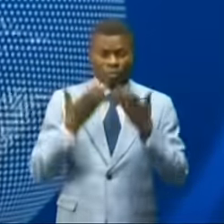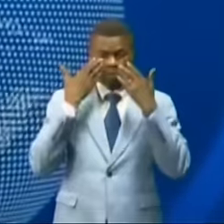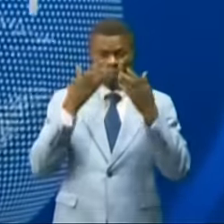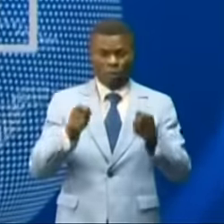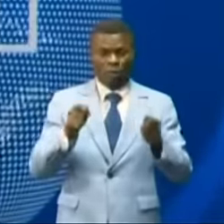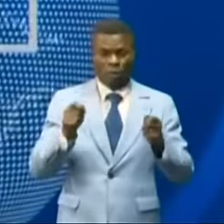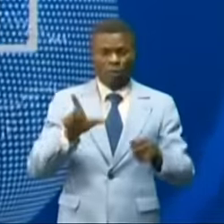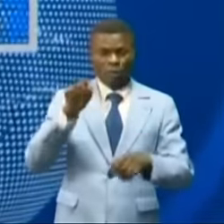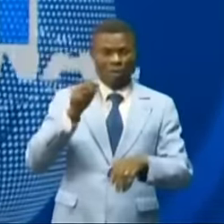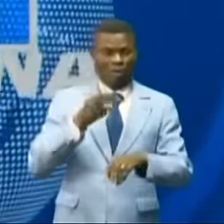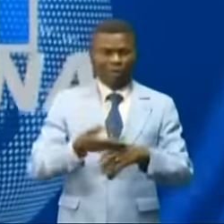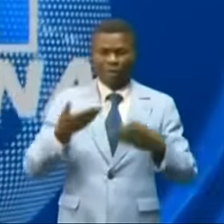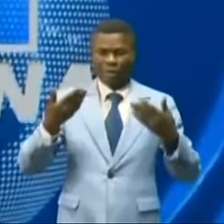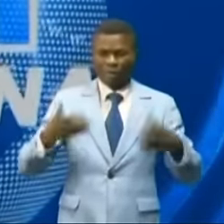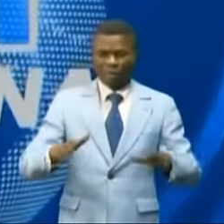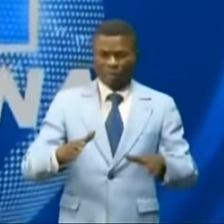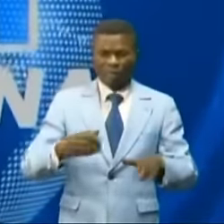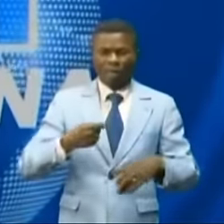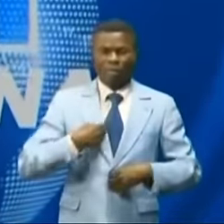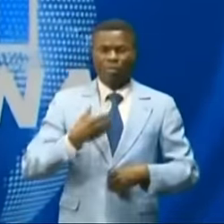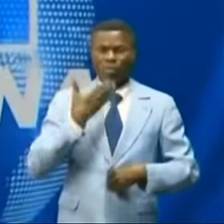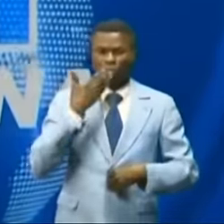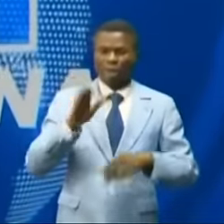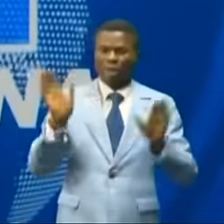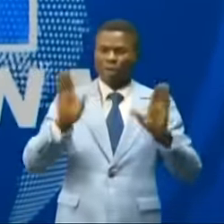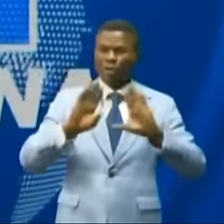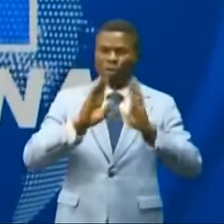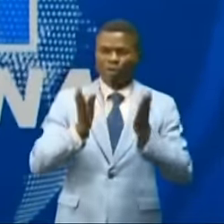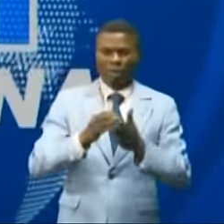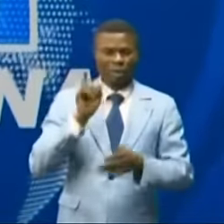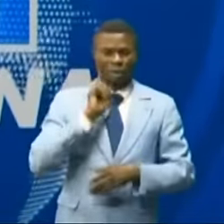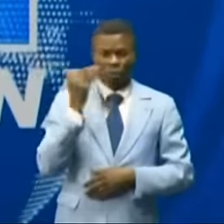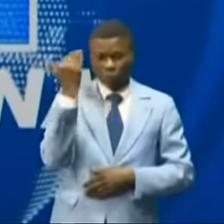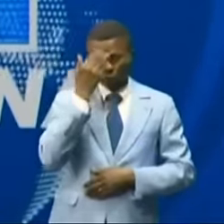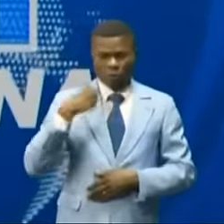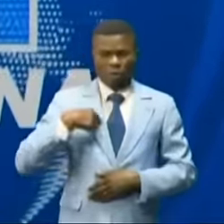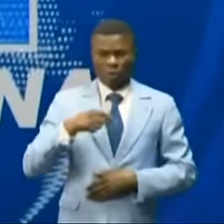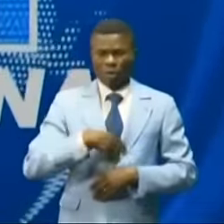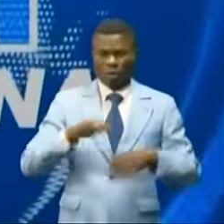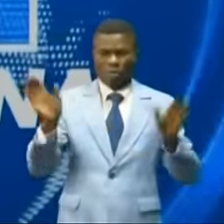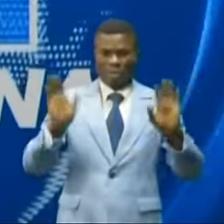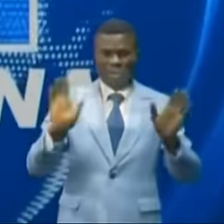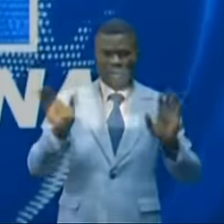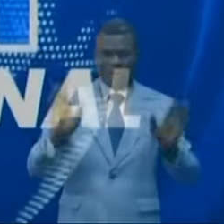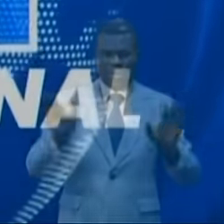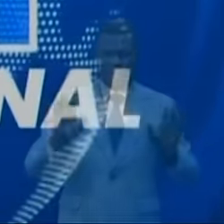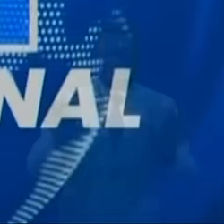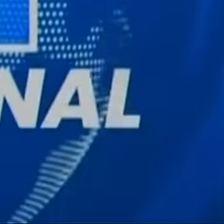monsieur, c'est par ici que nous mettons un point final à ce journal. Merci à vous de l'avoir suivi.